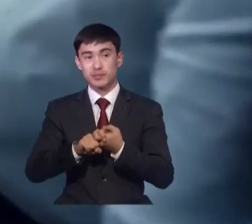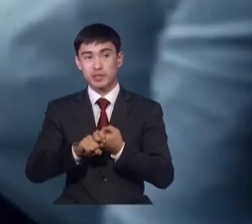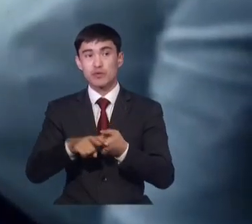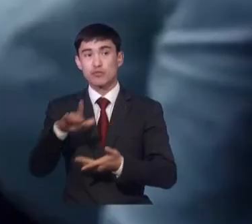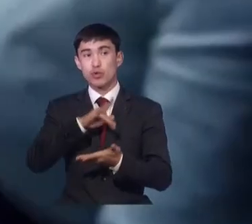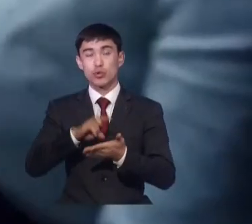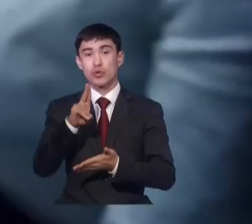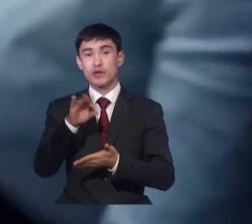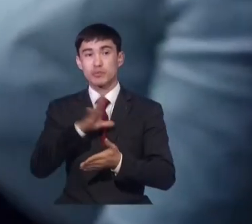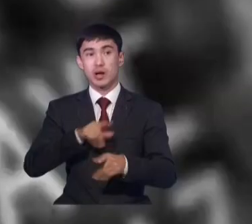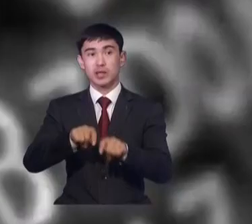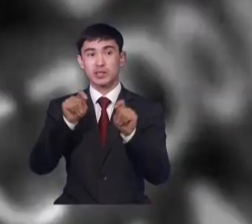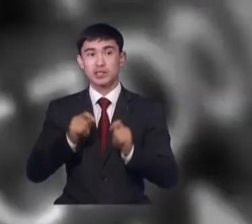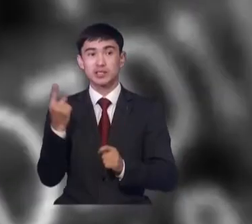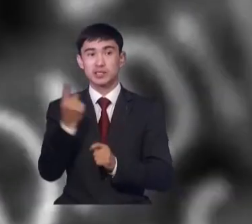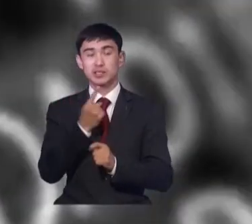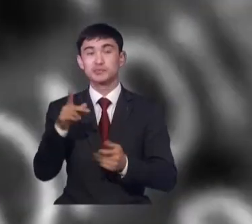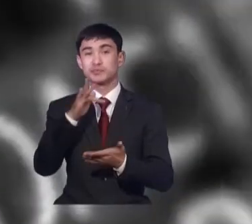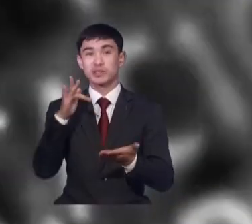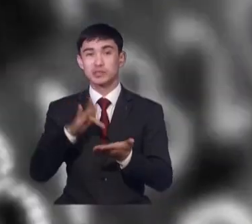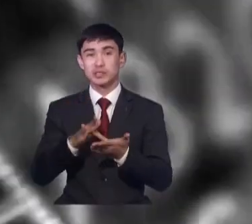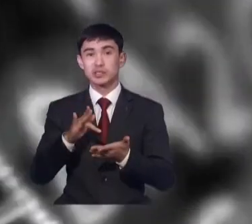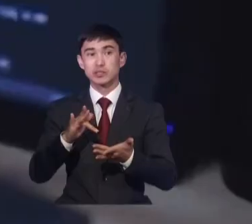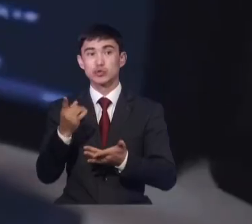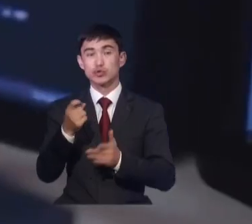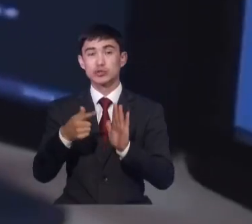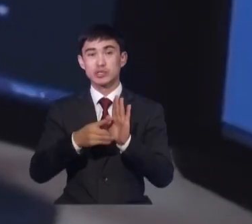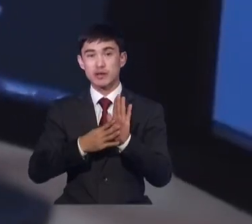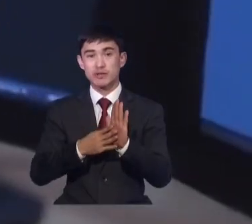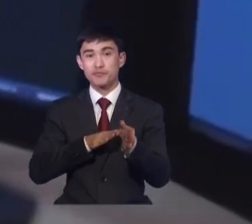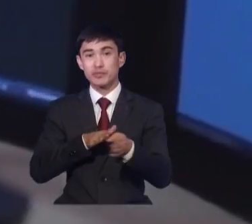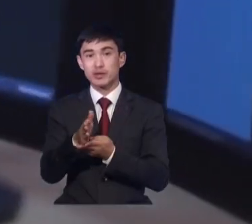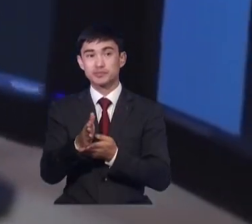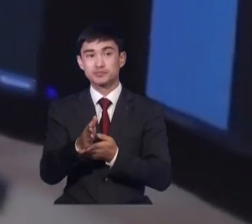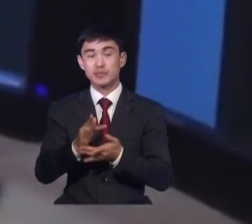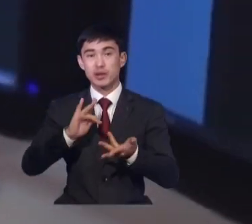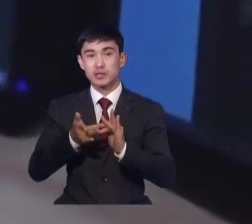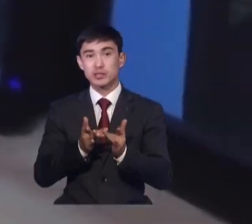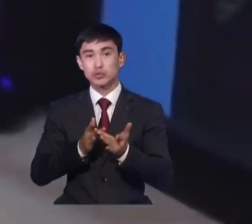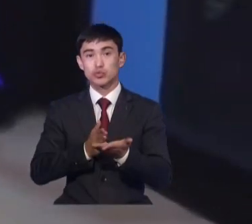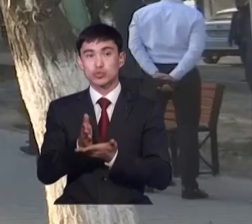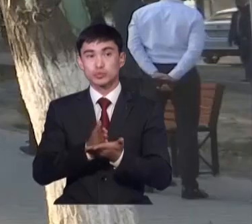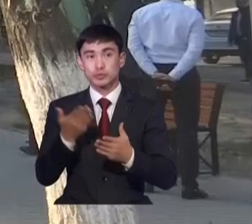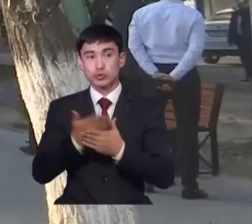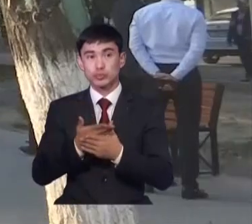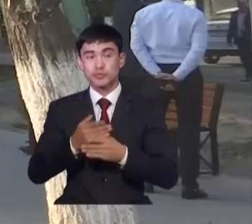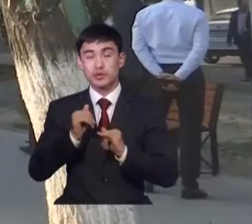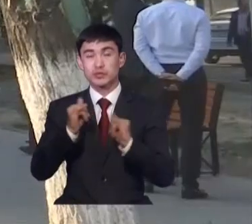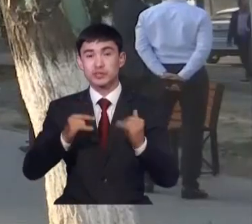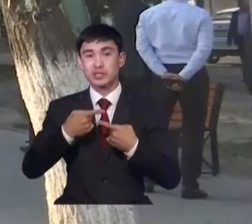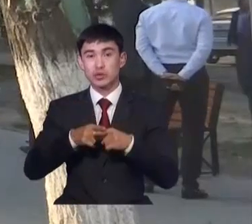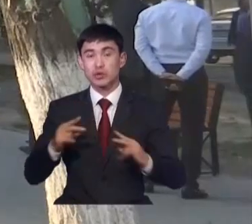тем в городе Кунаев был открыт единый контакт-центр 109, который осуществляет координацию экстренных служб. Способствует развитию